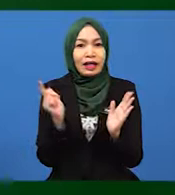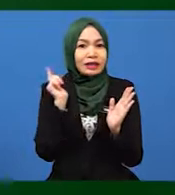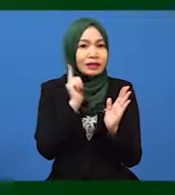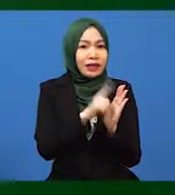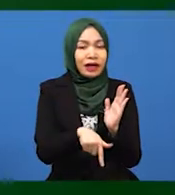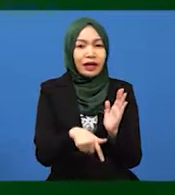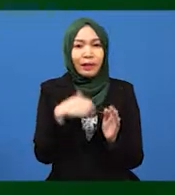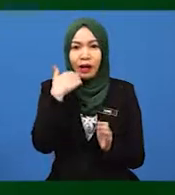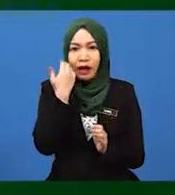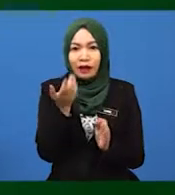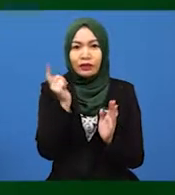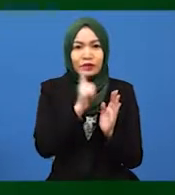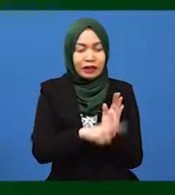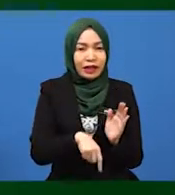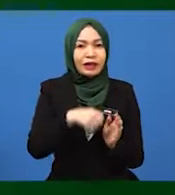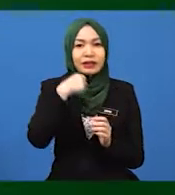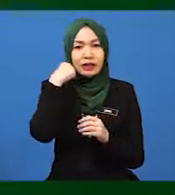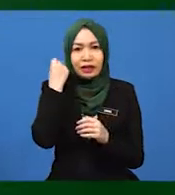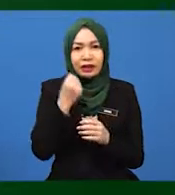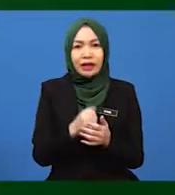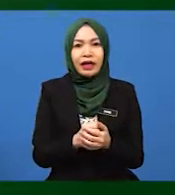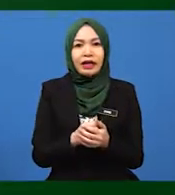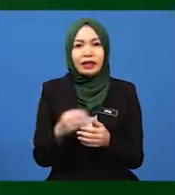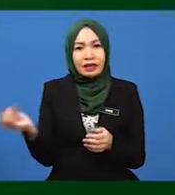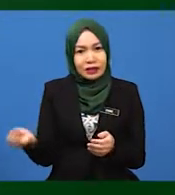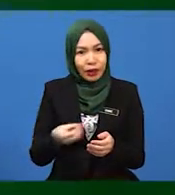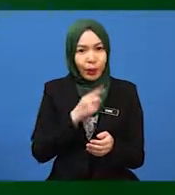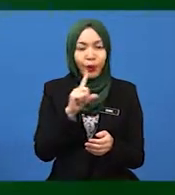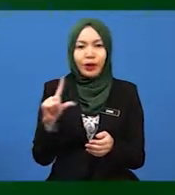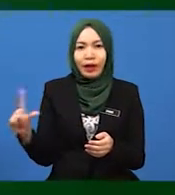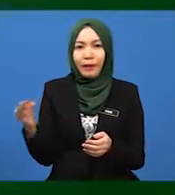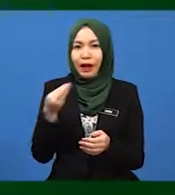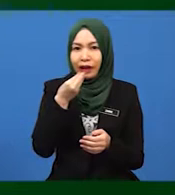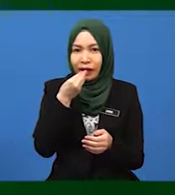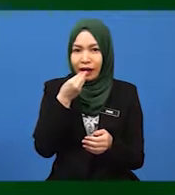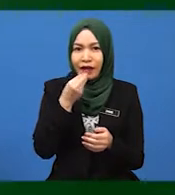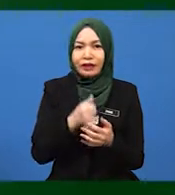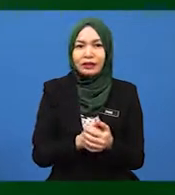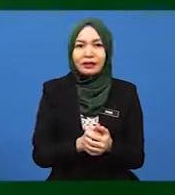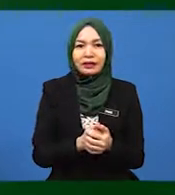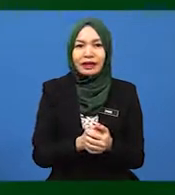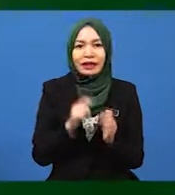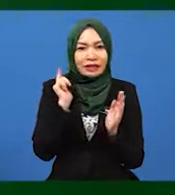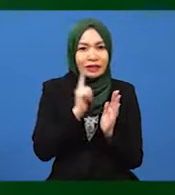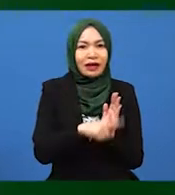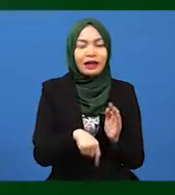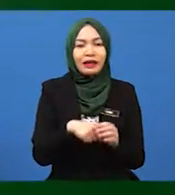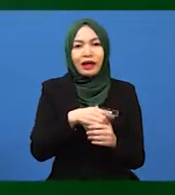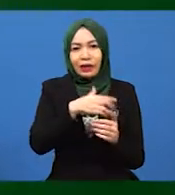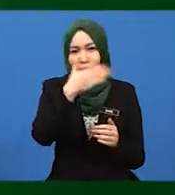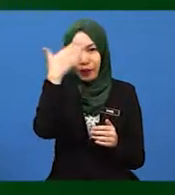malu, jangan segan, jemputlah makan. Jangan